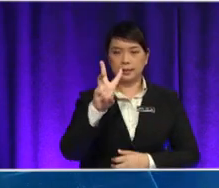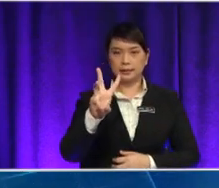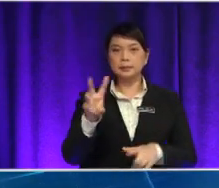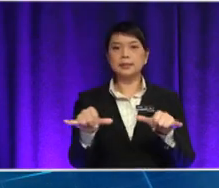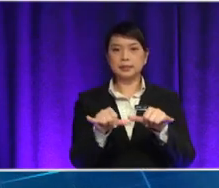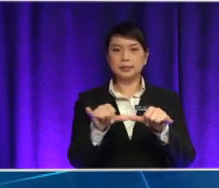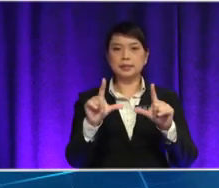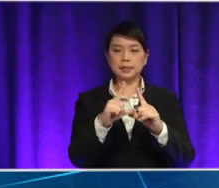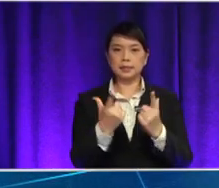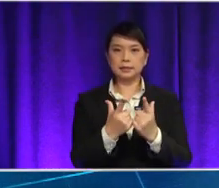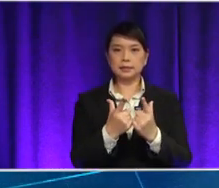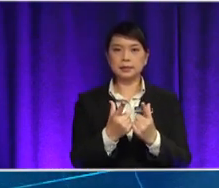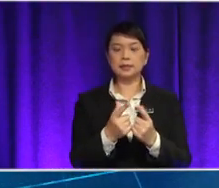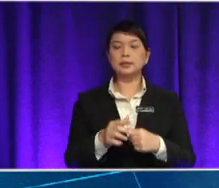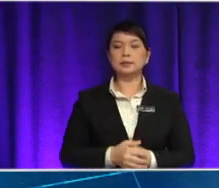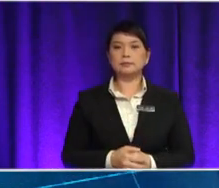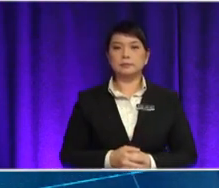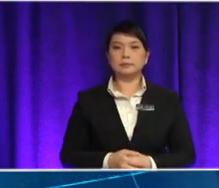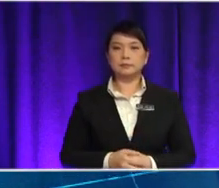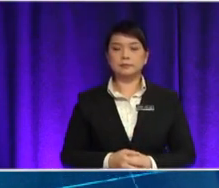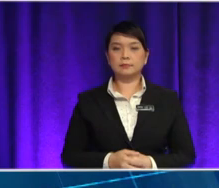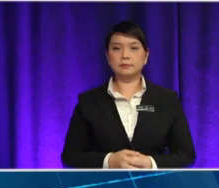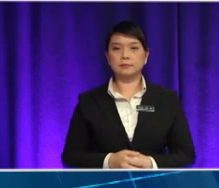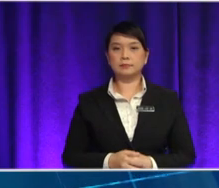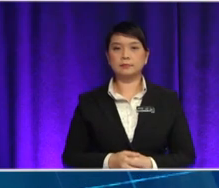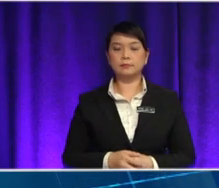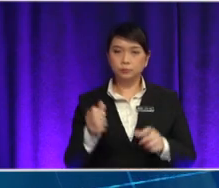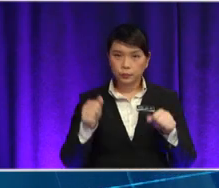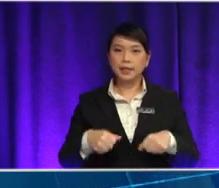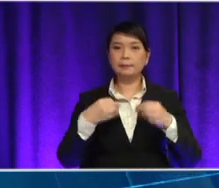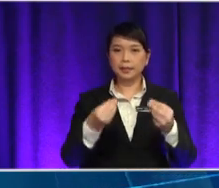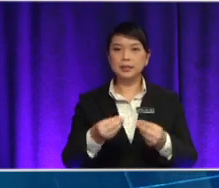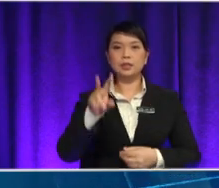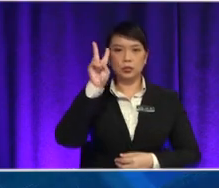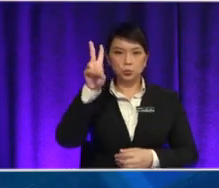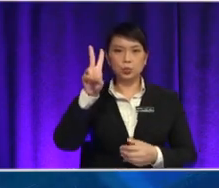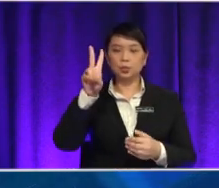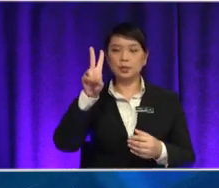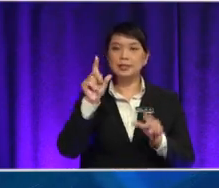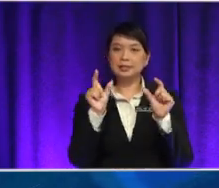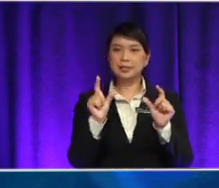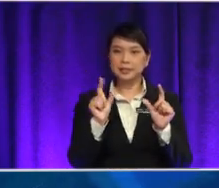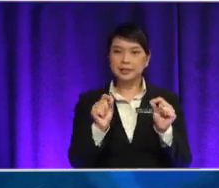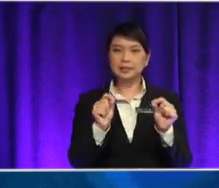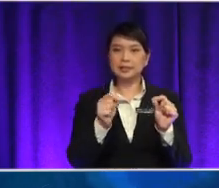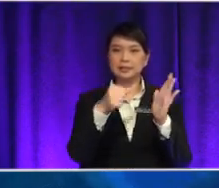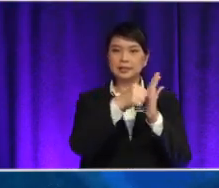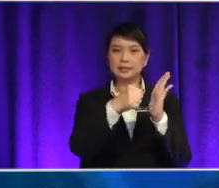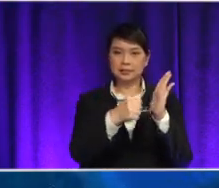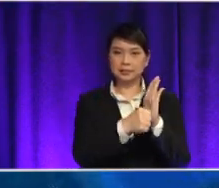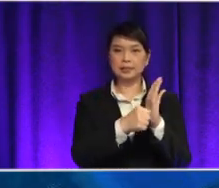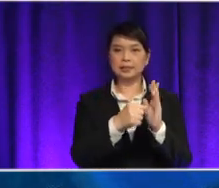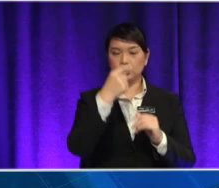beri ganjaran kepada Karisha dan Alia terlebih dahulu? Yeah. Kita bagi 2 stiker untuk 2 orang. 2 stiker untuk Alia dan